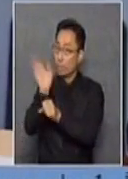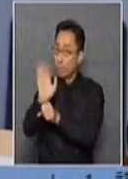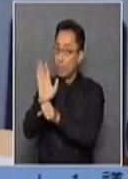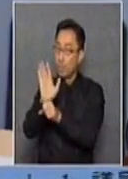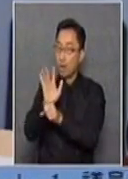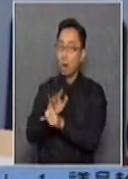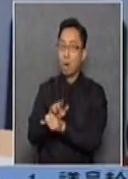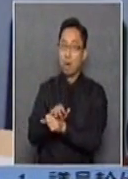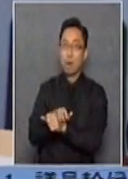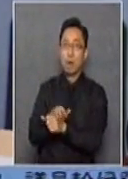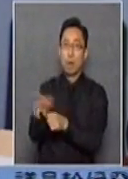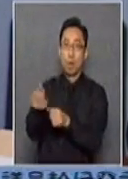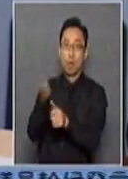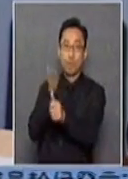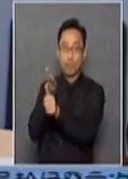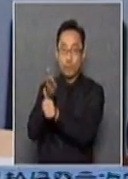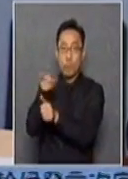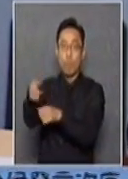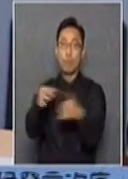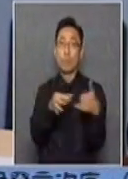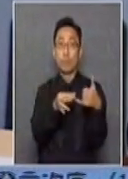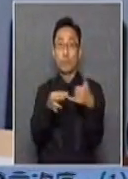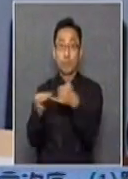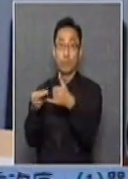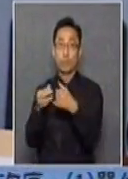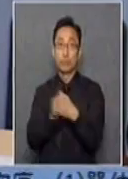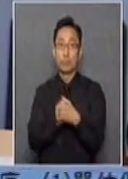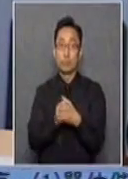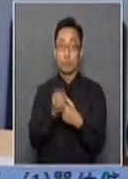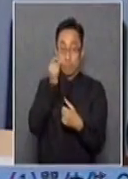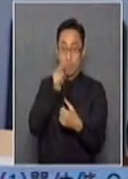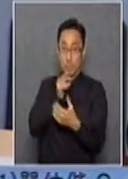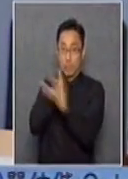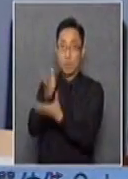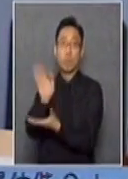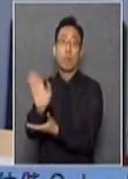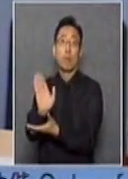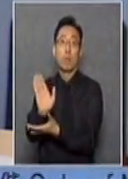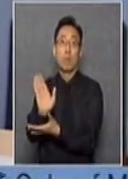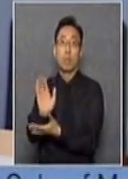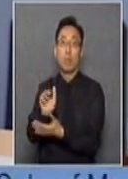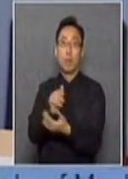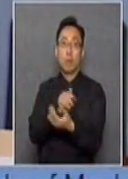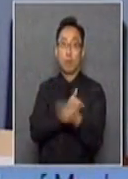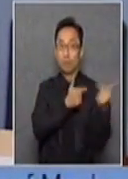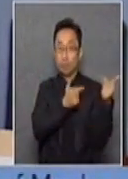煩，我會拉布，我不是突襲他的。主席，